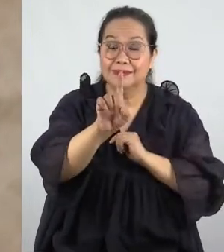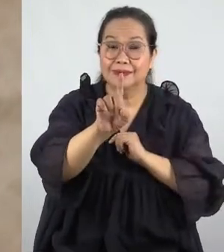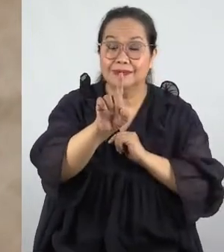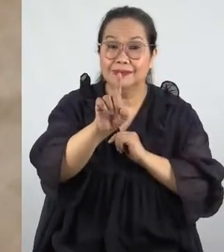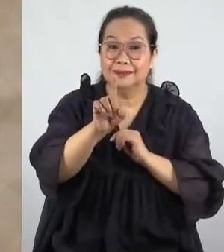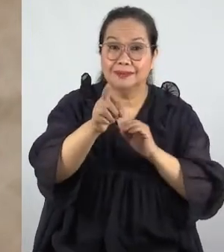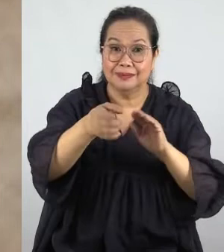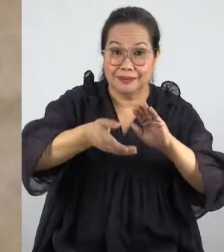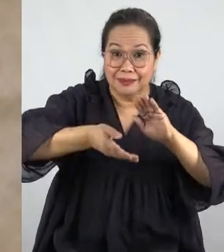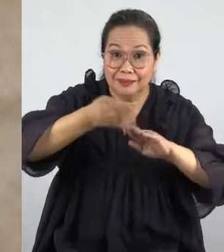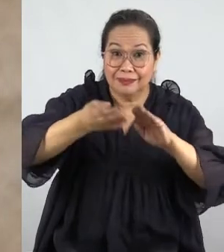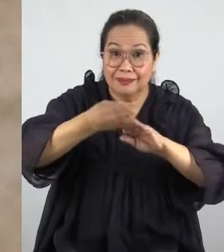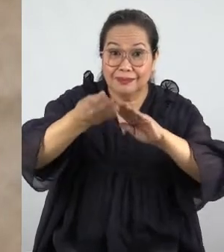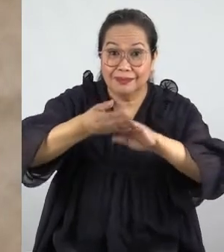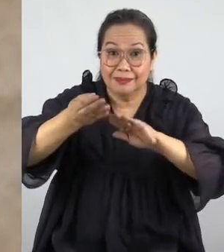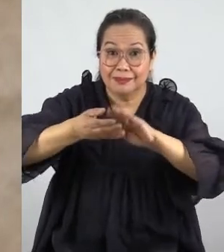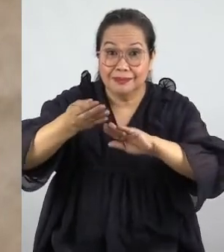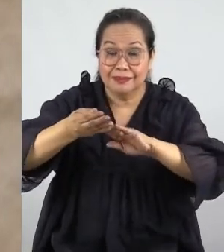pagsusugal,